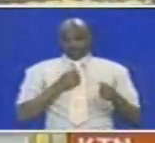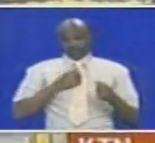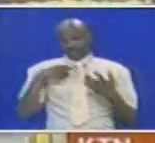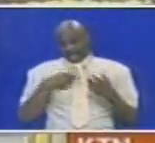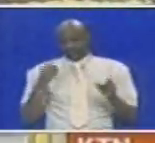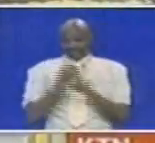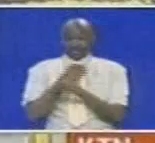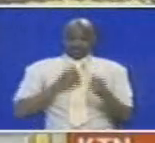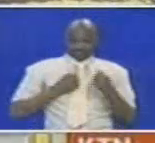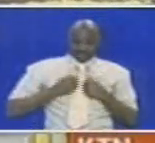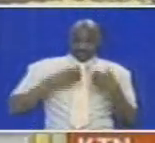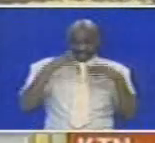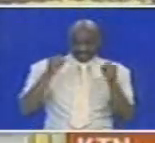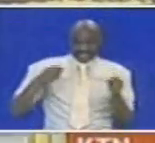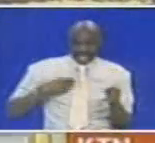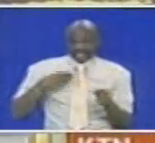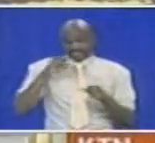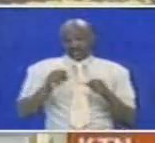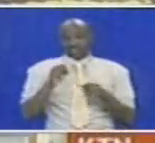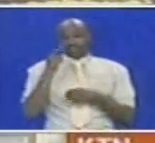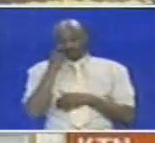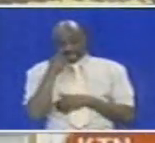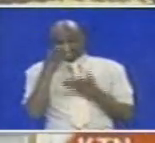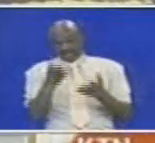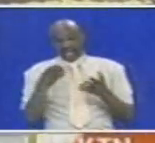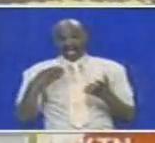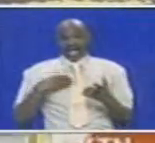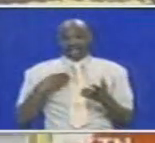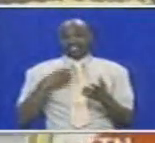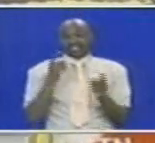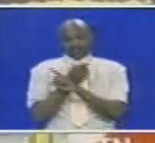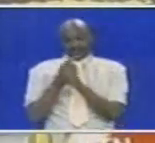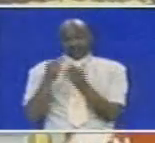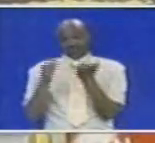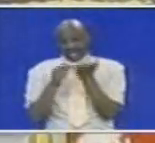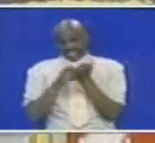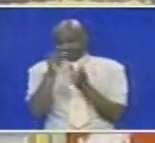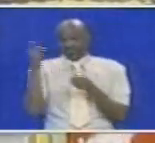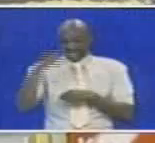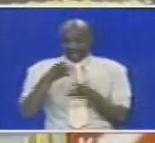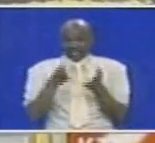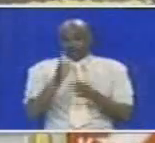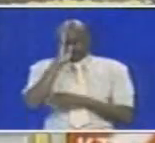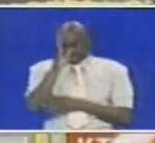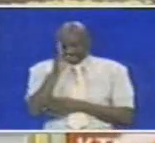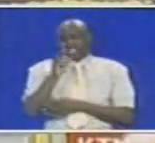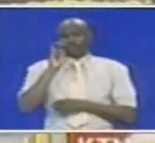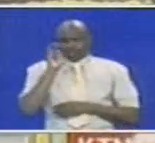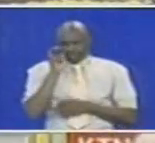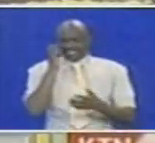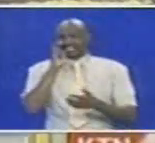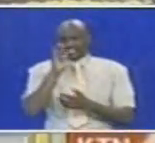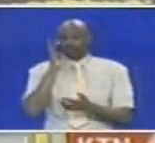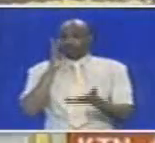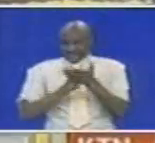Museveni wa Uganda na Salva Kiir wa Sudan Kusini watajumuika na Rais Uhuru Kenyatta mnamo siku ya Jumapili wiki hii katika kushuhudia kutiwa saini